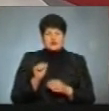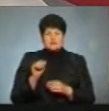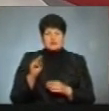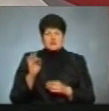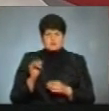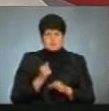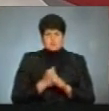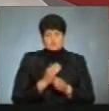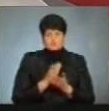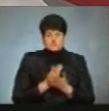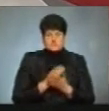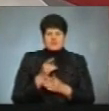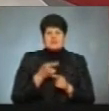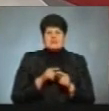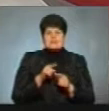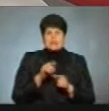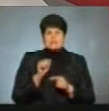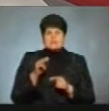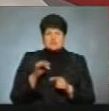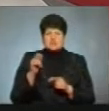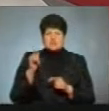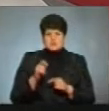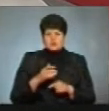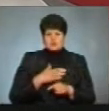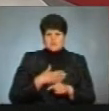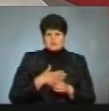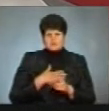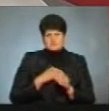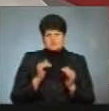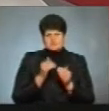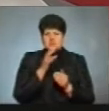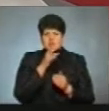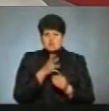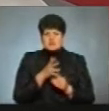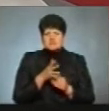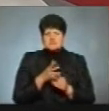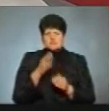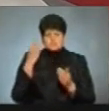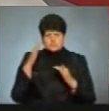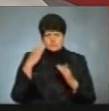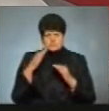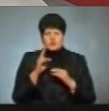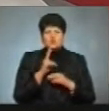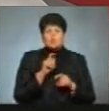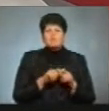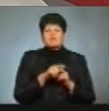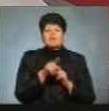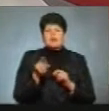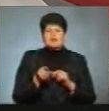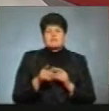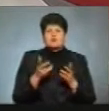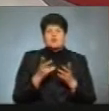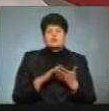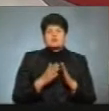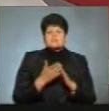атракціони працюють. Ті атракціони, які до нас приїжджають на якийсь час, а потім їдуть, заїжджі, скажімо так, атракціони, хто їх перевіряє,